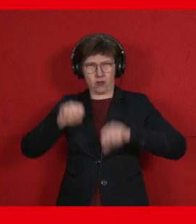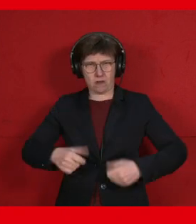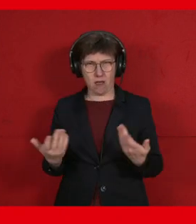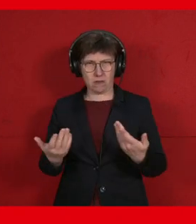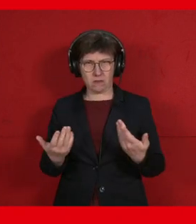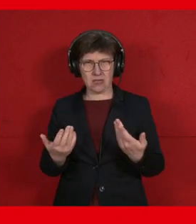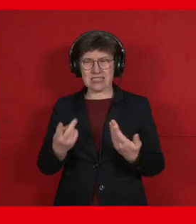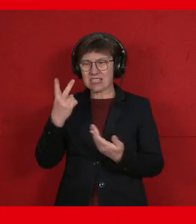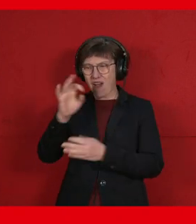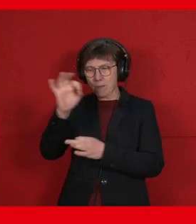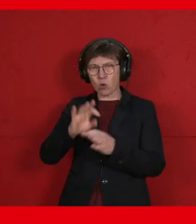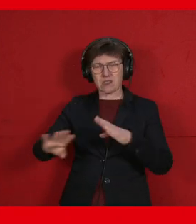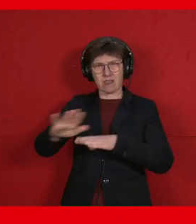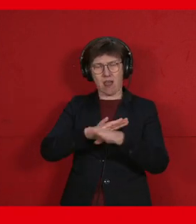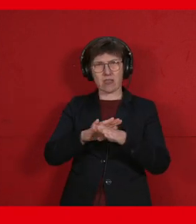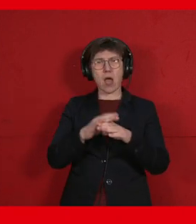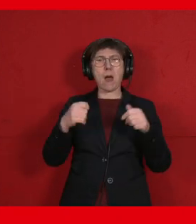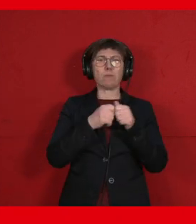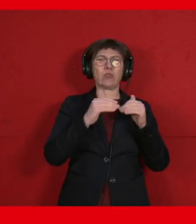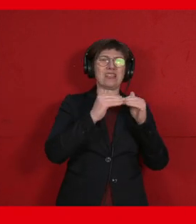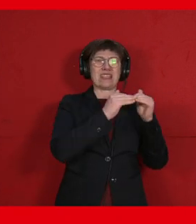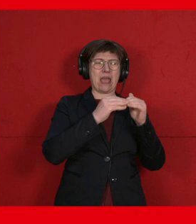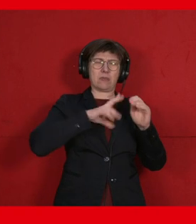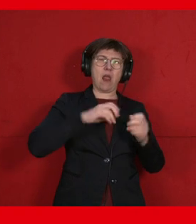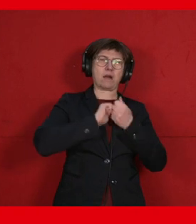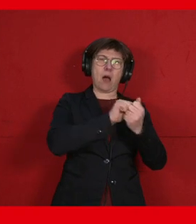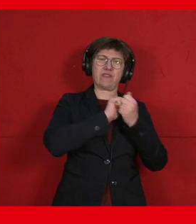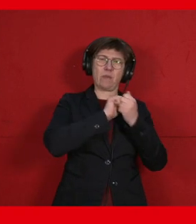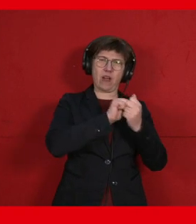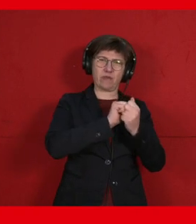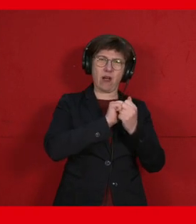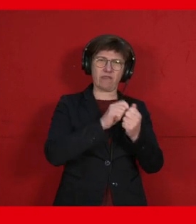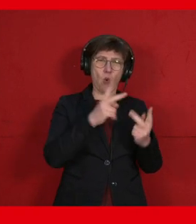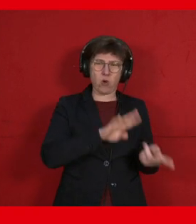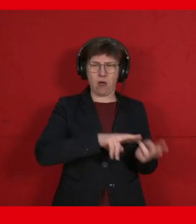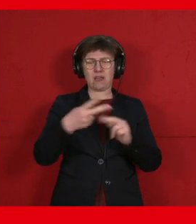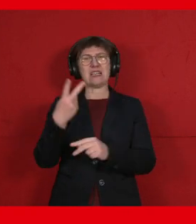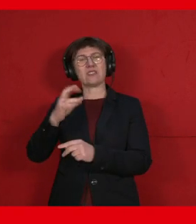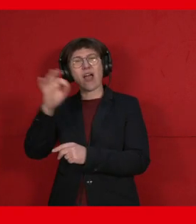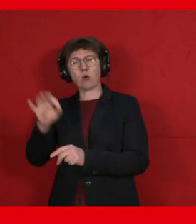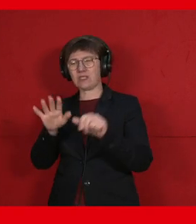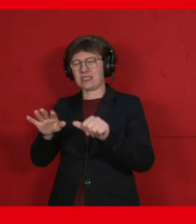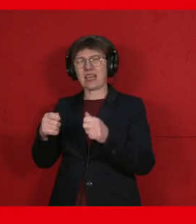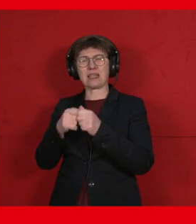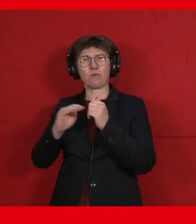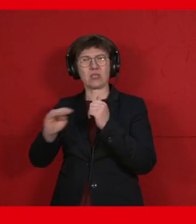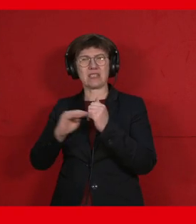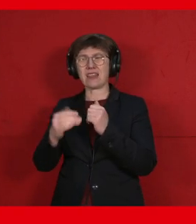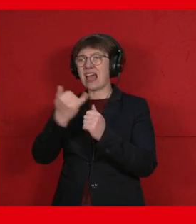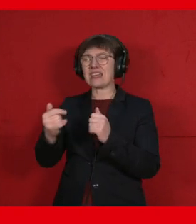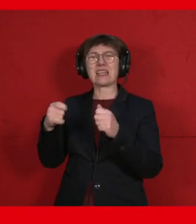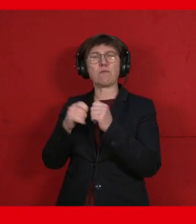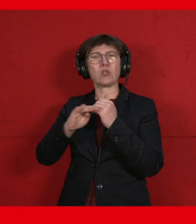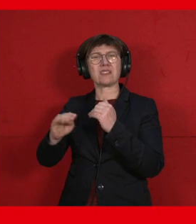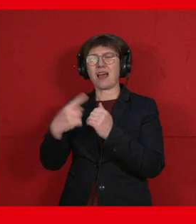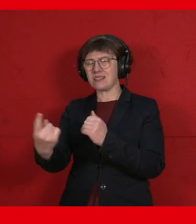Und da kann man jetzt auf Bundesebene lange kämpfen. Oder ich kann einfach sagen, 2%, 16 Bundesländer, soll doch jedes Bundesland